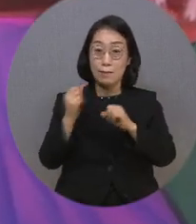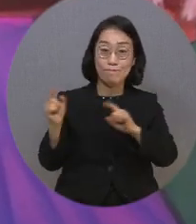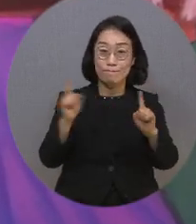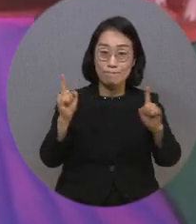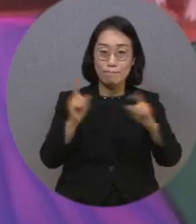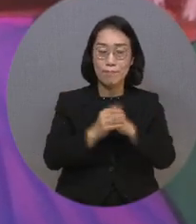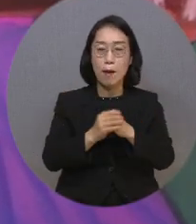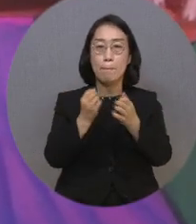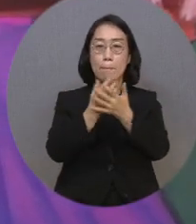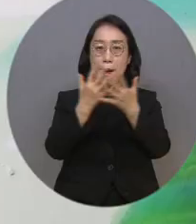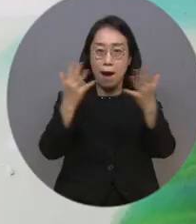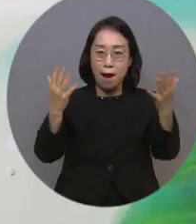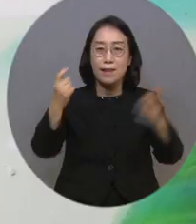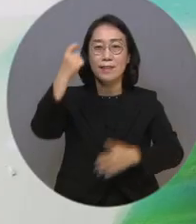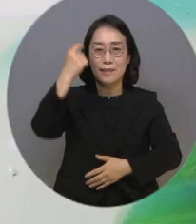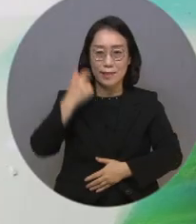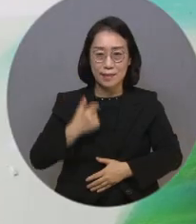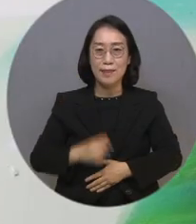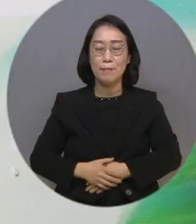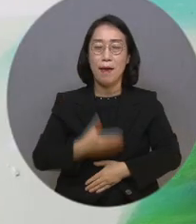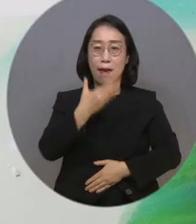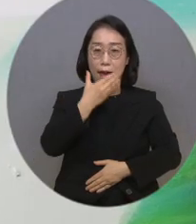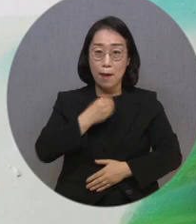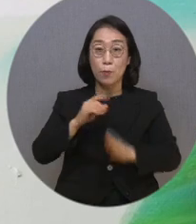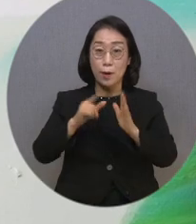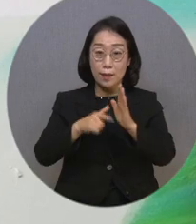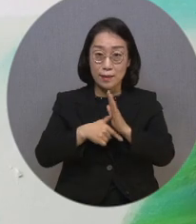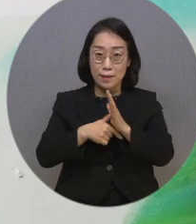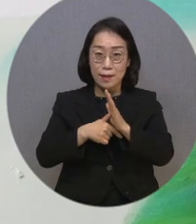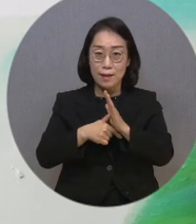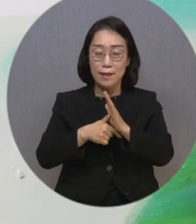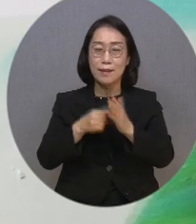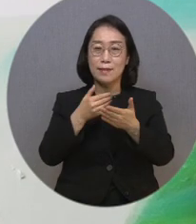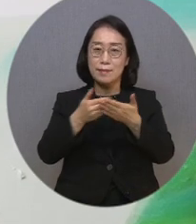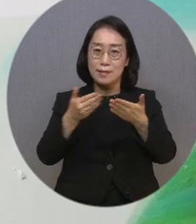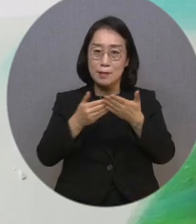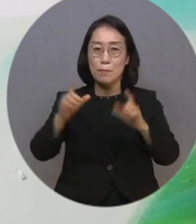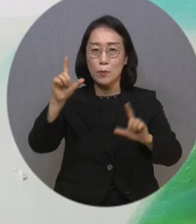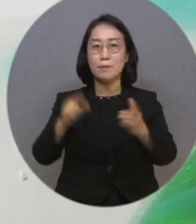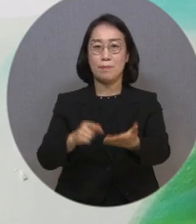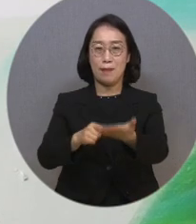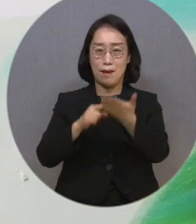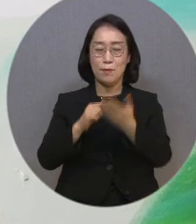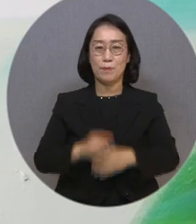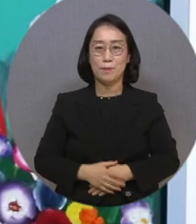화사한 자연의 기운으로 가장 행복한 순간을 정감 있게 그려냅니다.